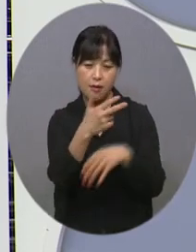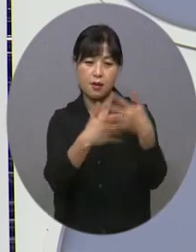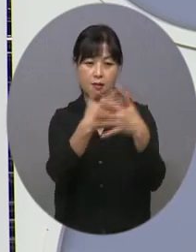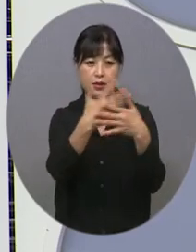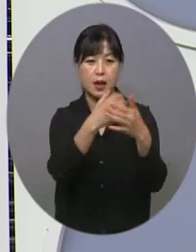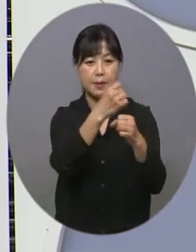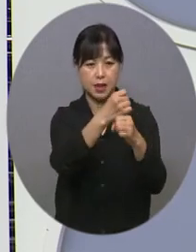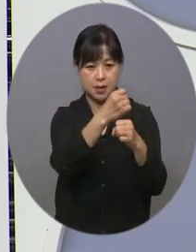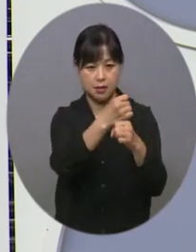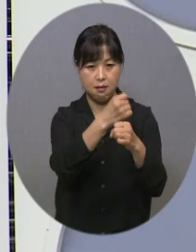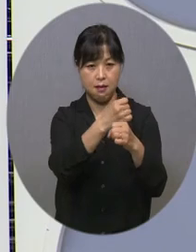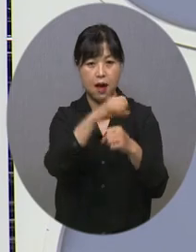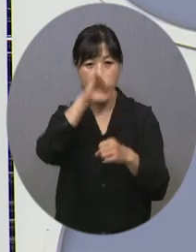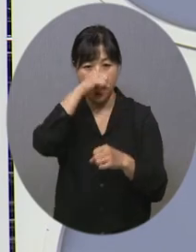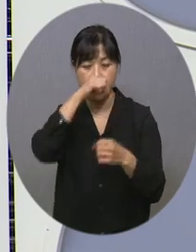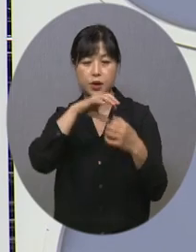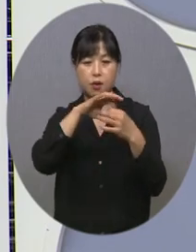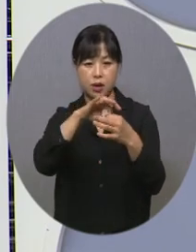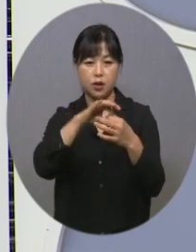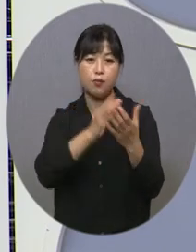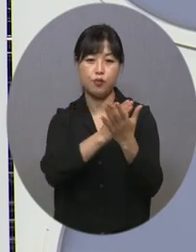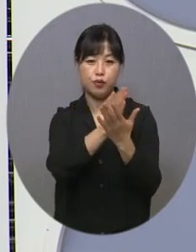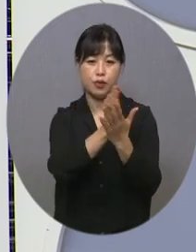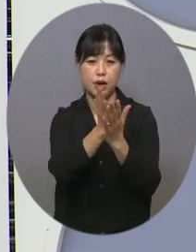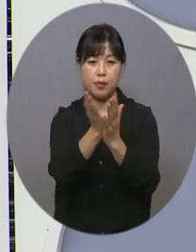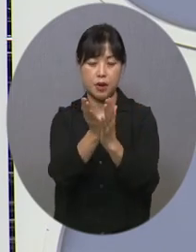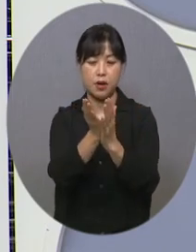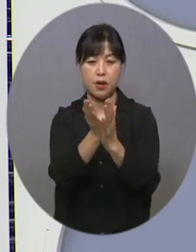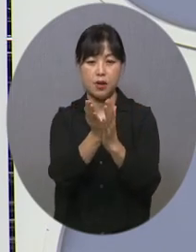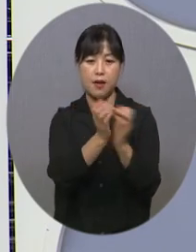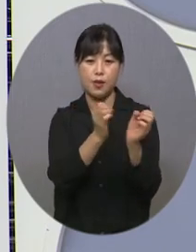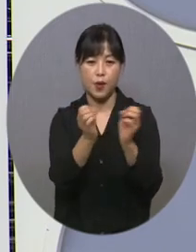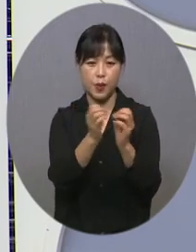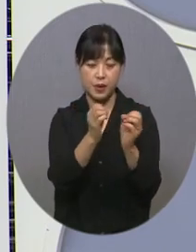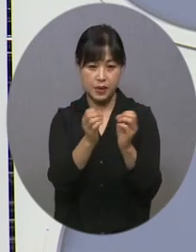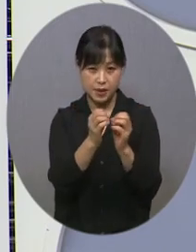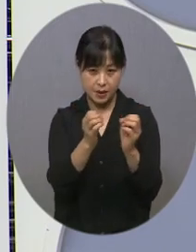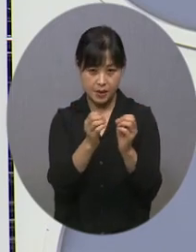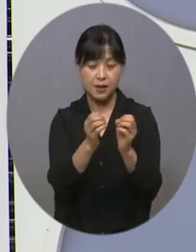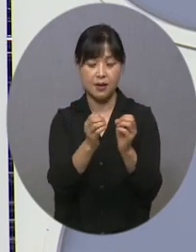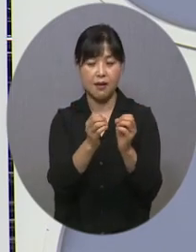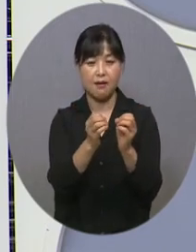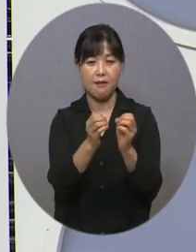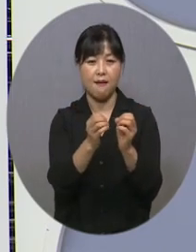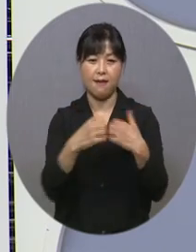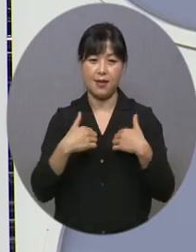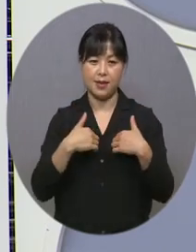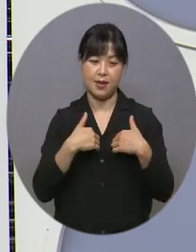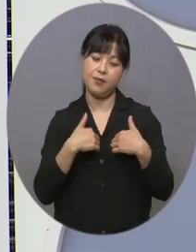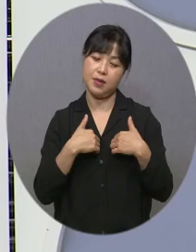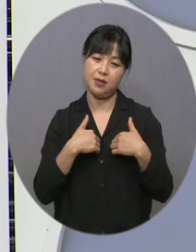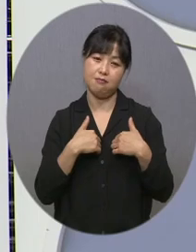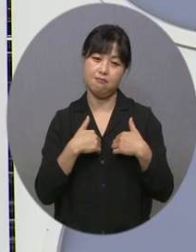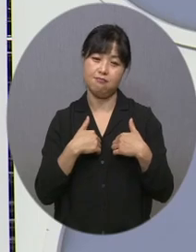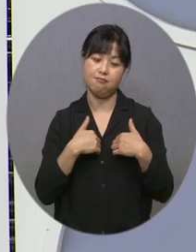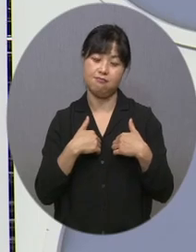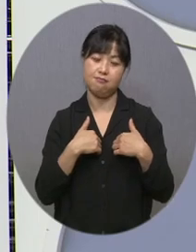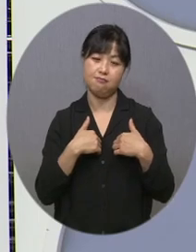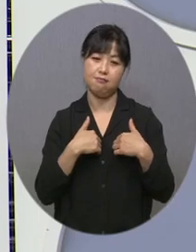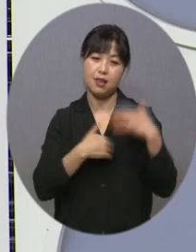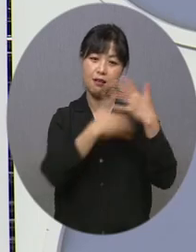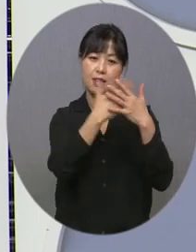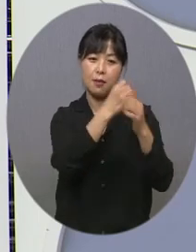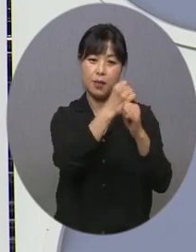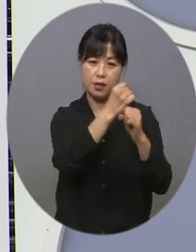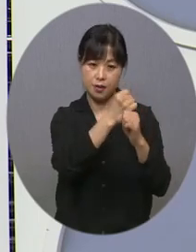아프리카 관련 그 분야별 각 분야별 뭐 토크쇼 이런 것도 하고 해가지고 금년에도